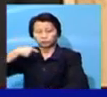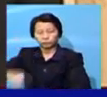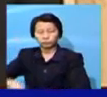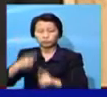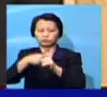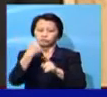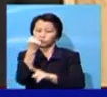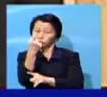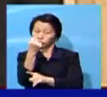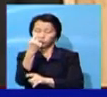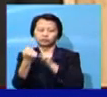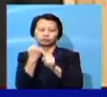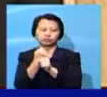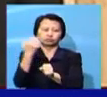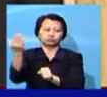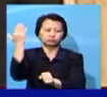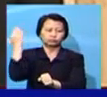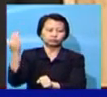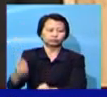tahun